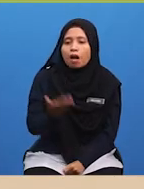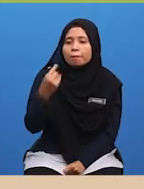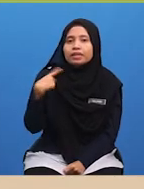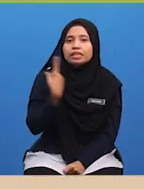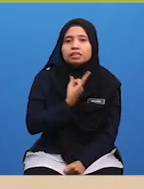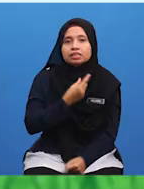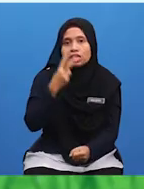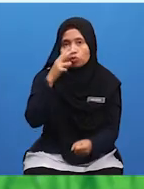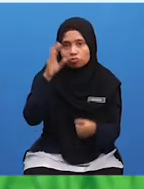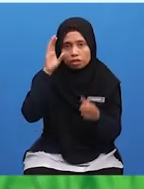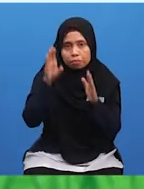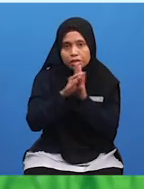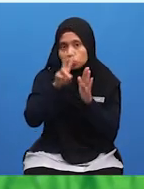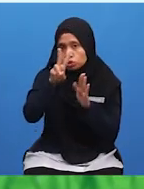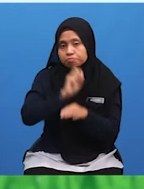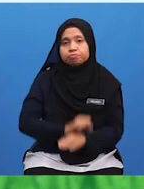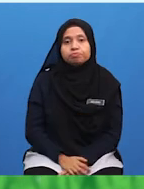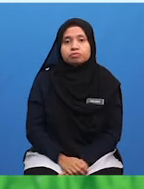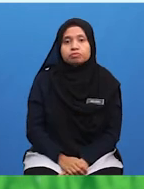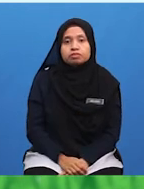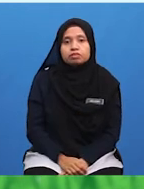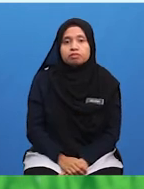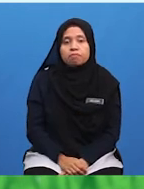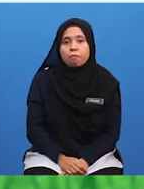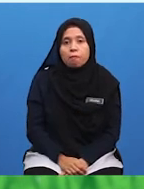Mari kita lihat gambar ini.